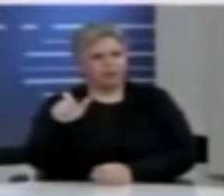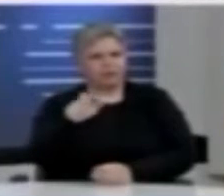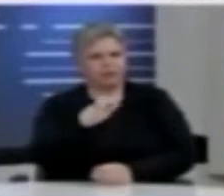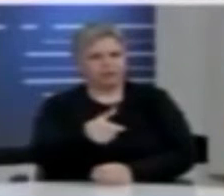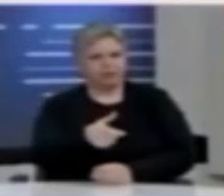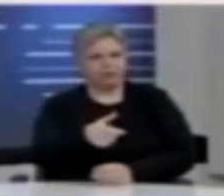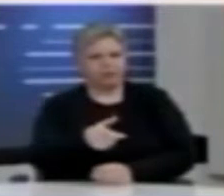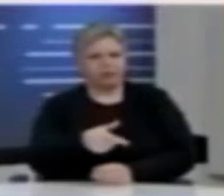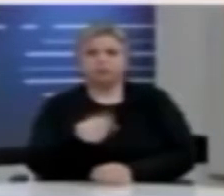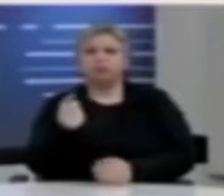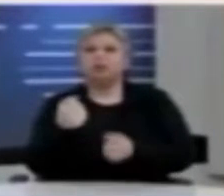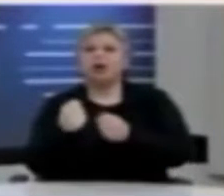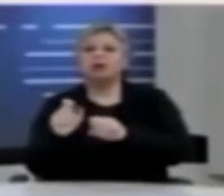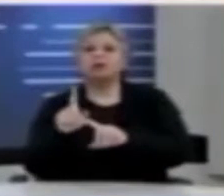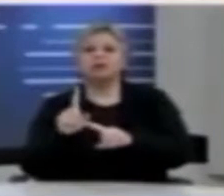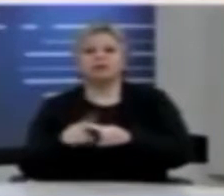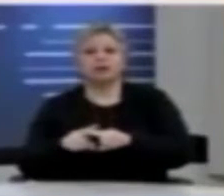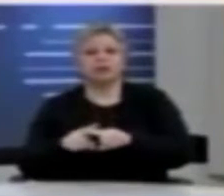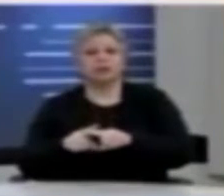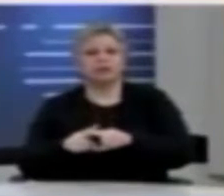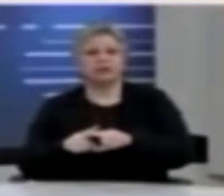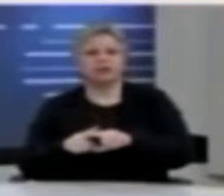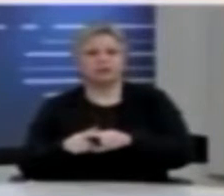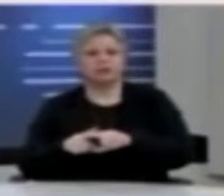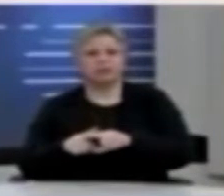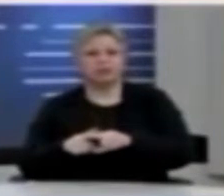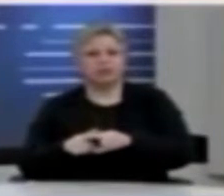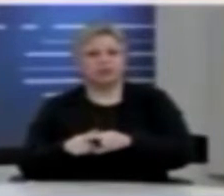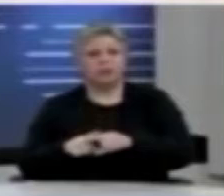άλλοι βουλευτές των ΑΝΕΛ, οι οποίοι